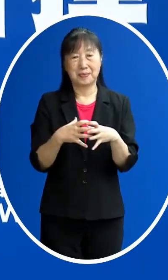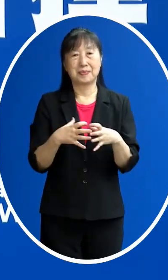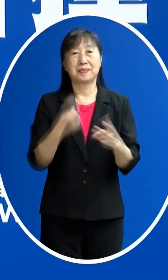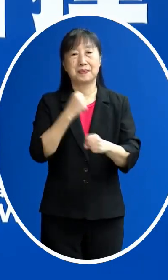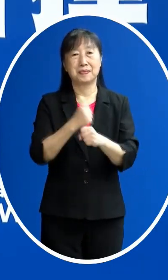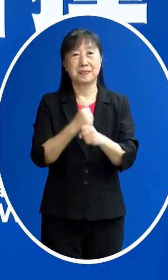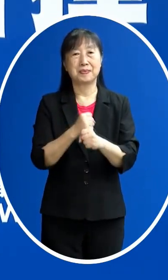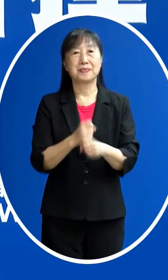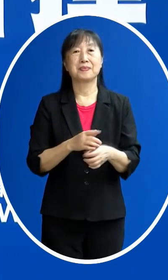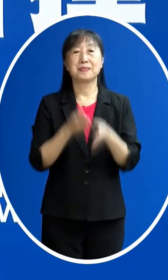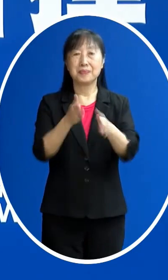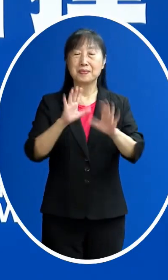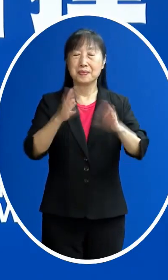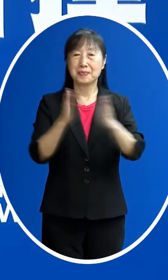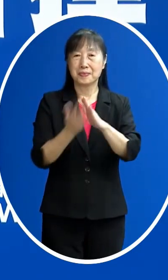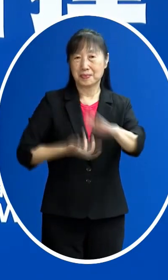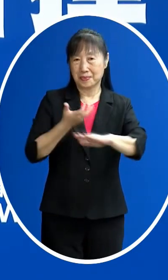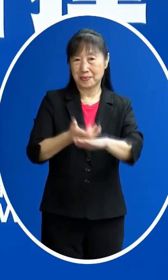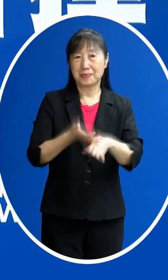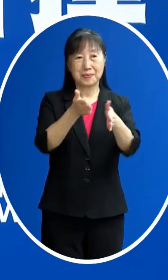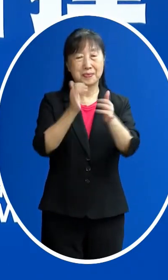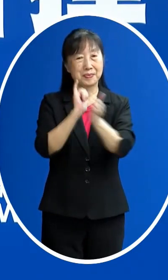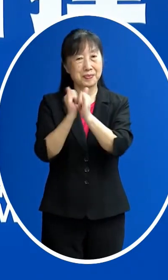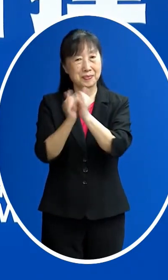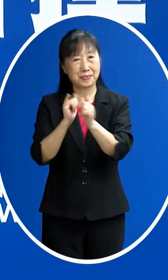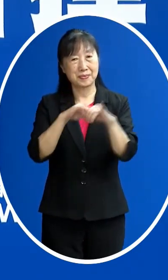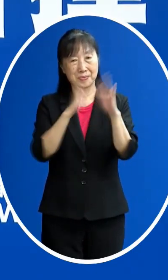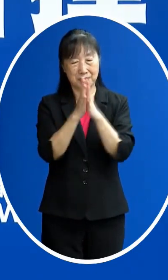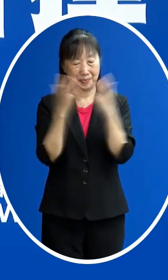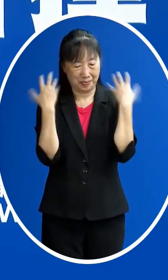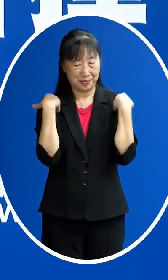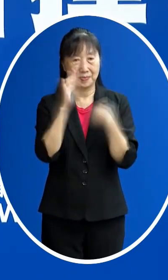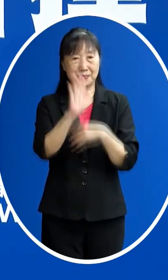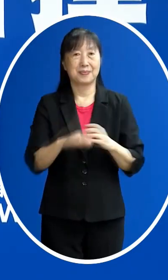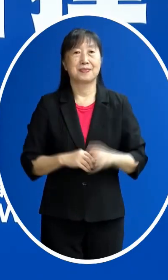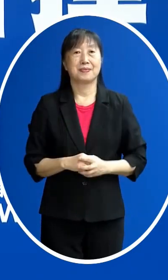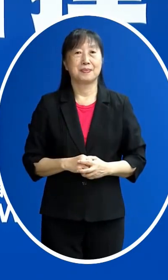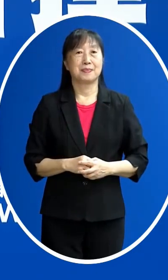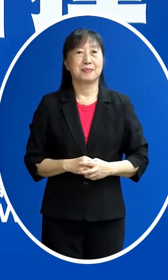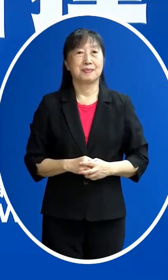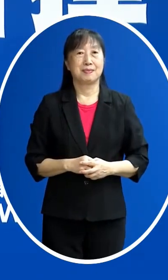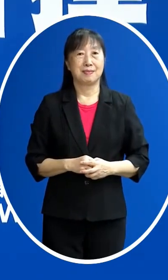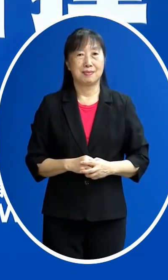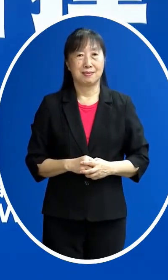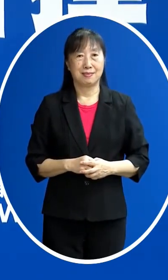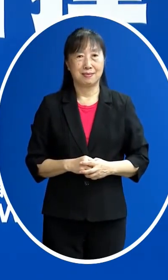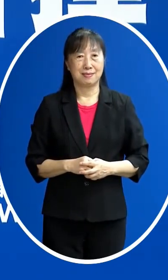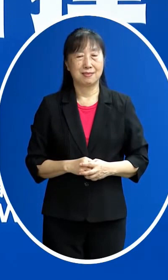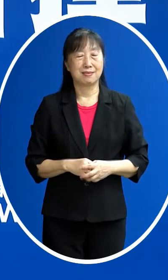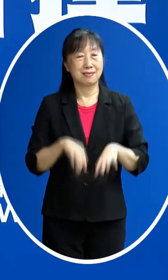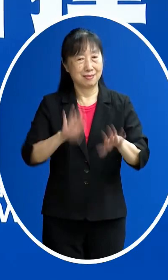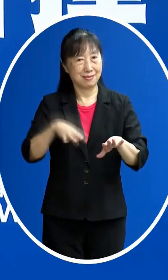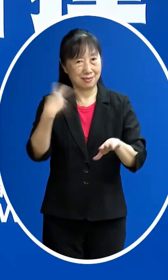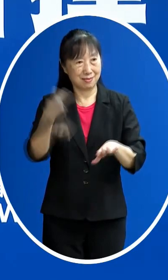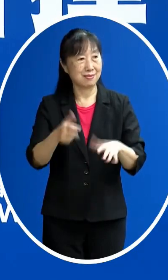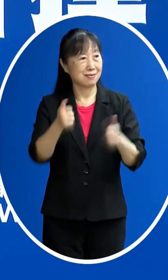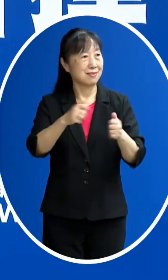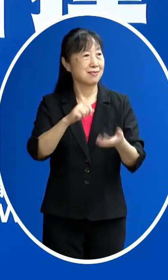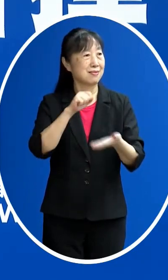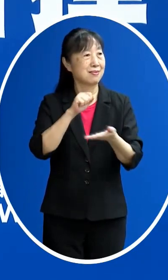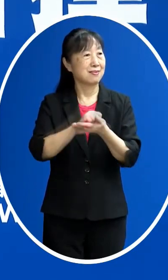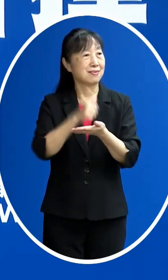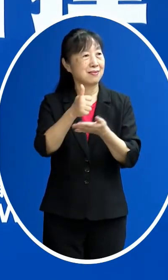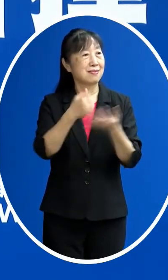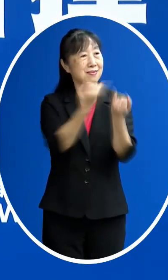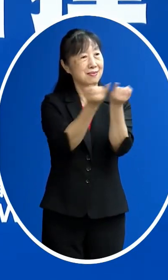们替国家有贡献，我们对社会有尽责。然后第二整体也要非常谢谢我们媒体的女士